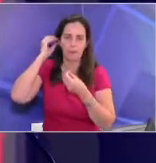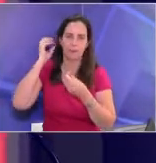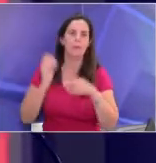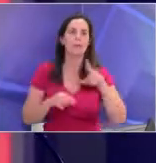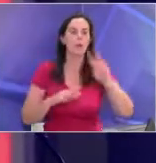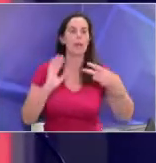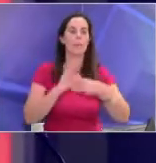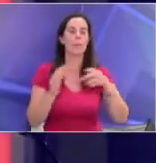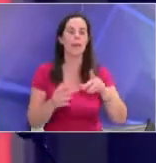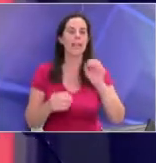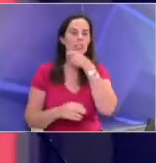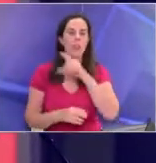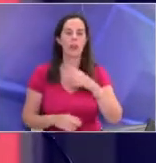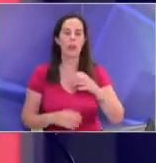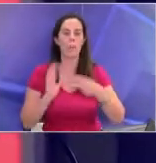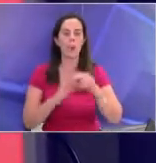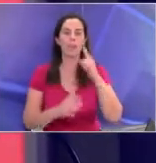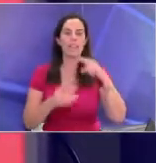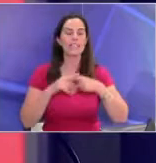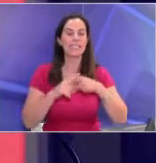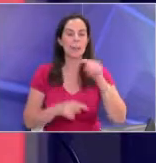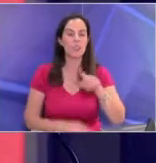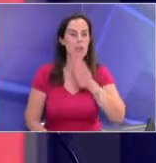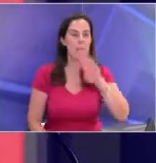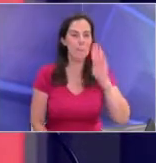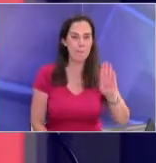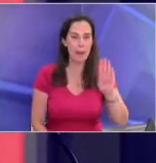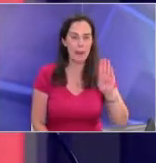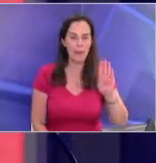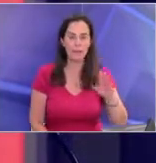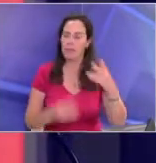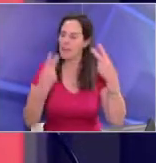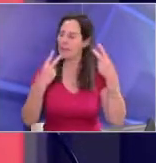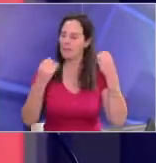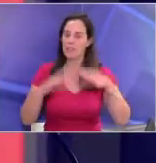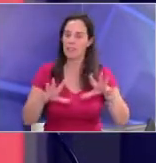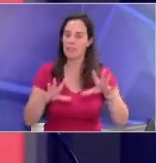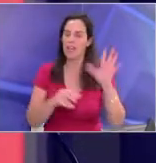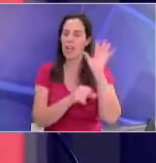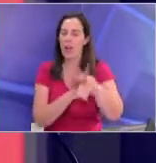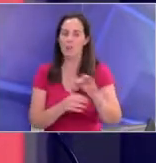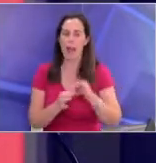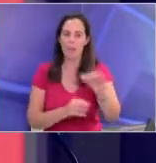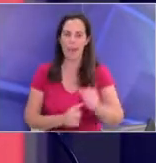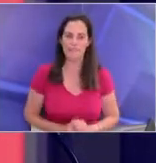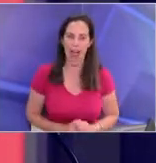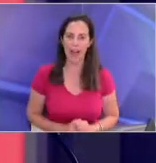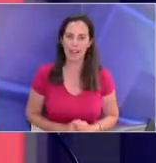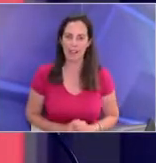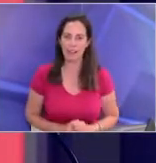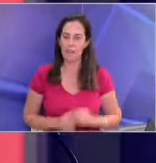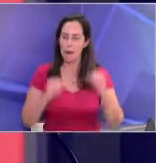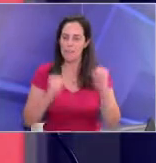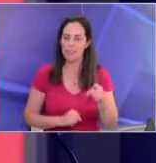לפנתיאון הפוליטי הישראלי. היא יכולה לסמן את הרגע שבו בנימין נתניהו הפסיק להלך קסם על הפריפריה הישראלית, על הבייס